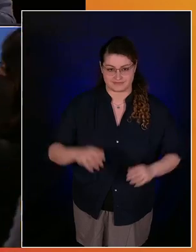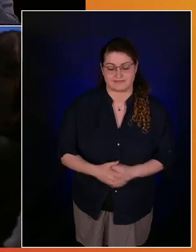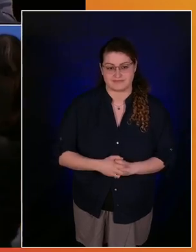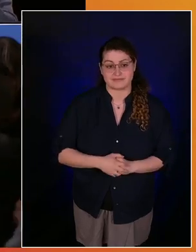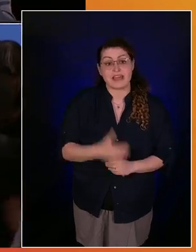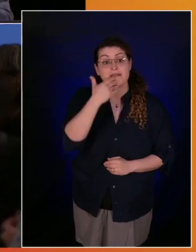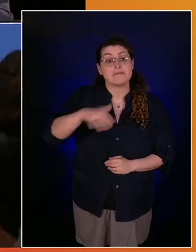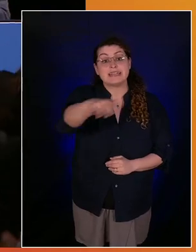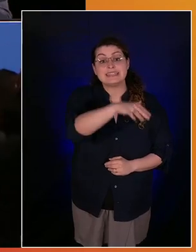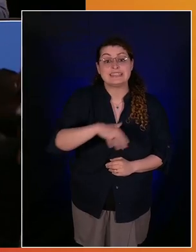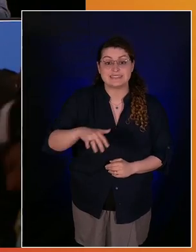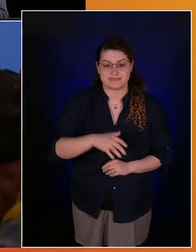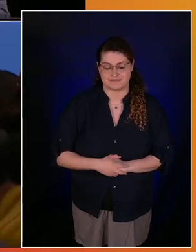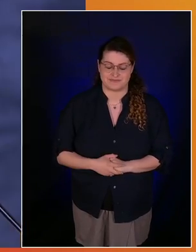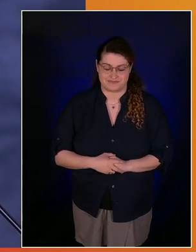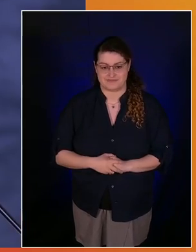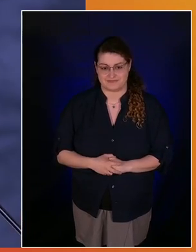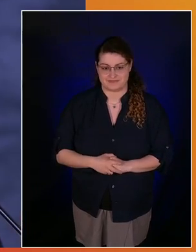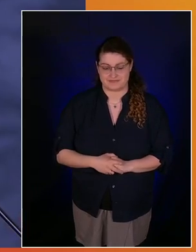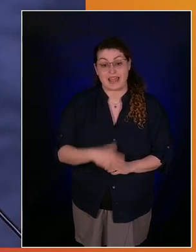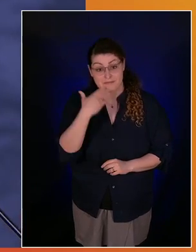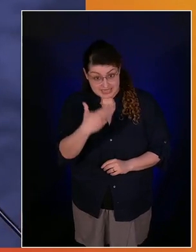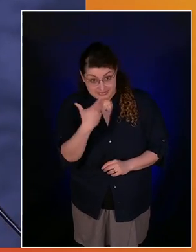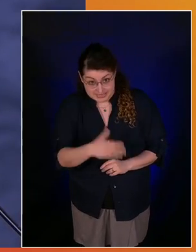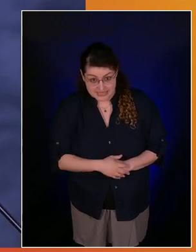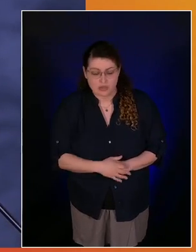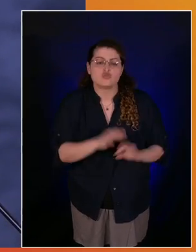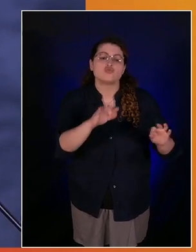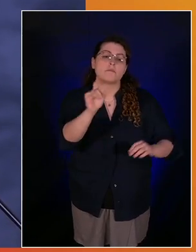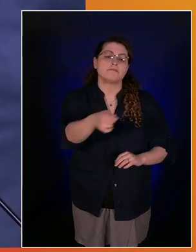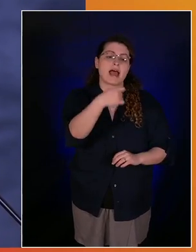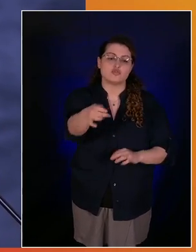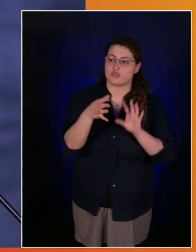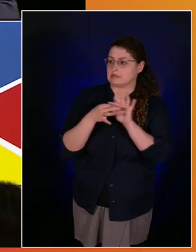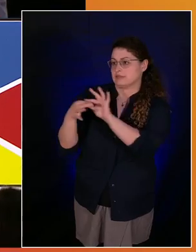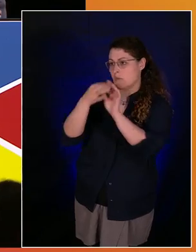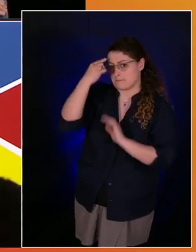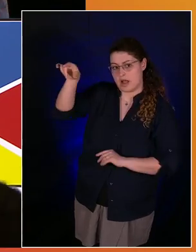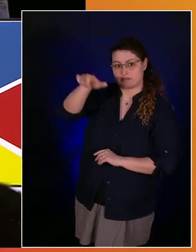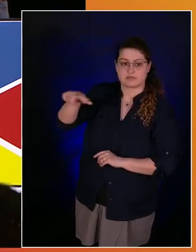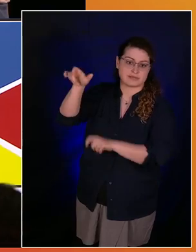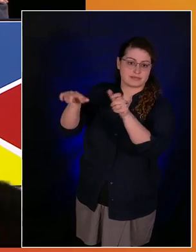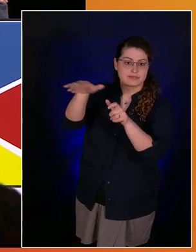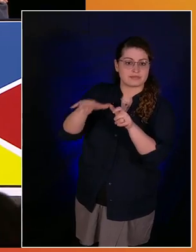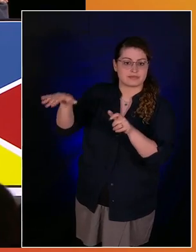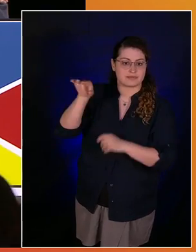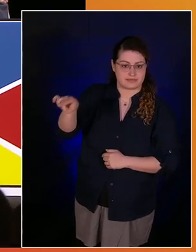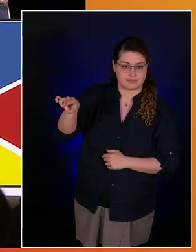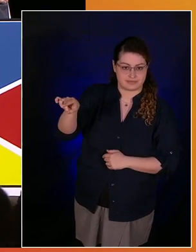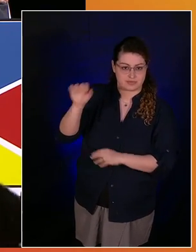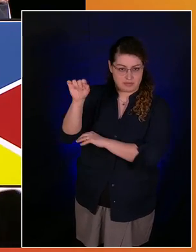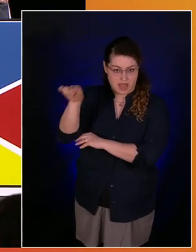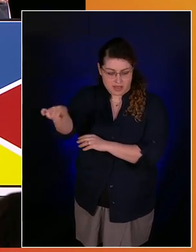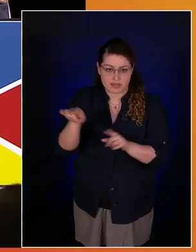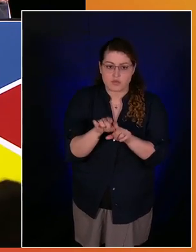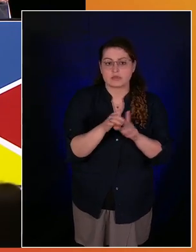merci à tous merci merci évidemment toute notre solidarité évidemment évidemment et sur ce combat de là aussi